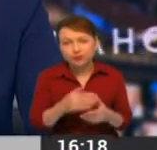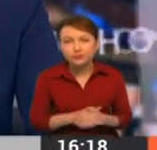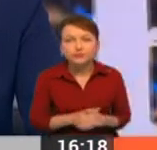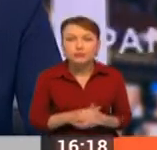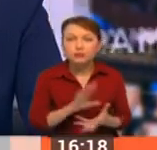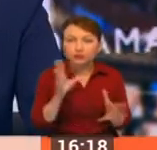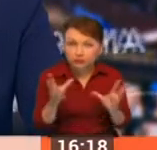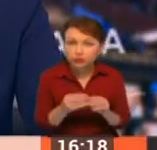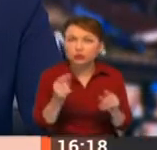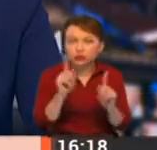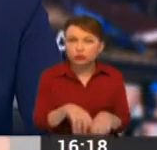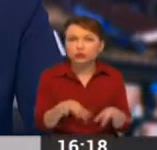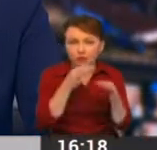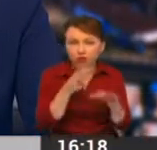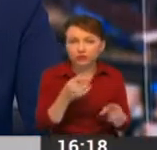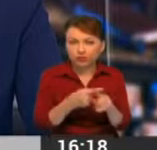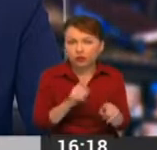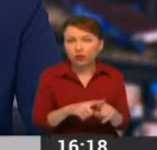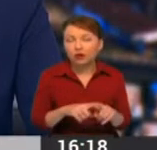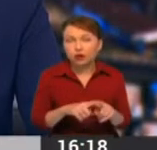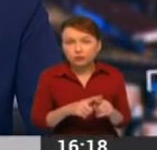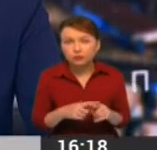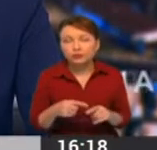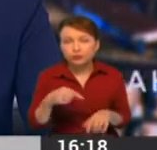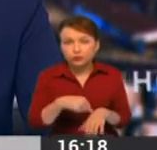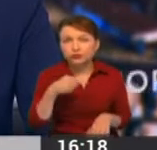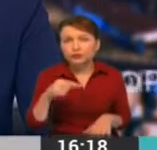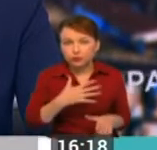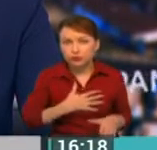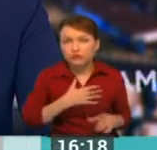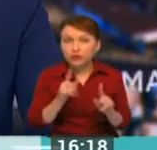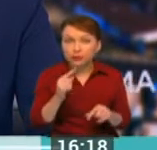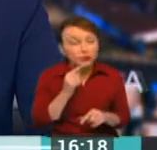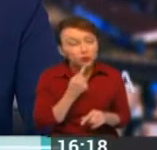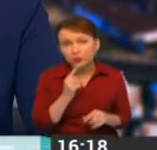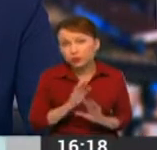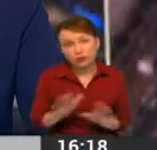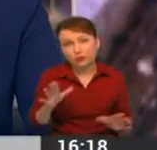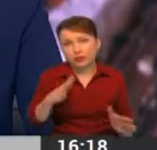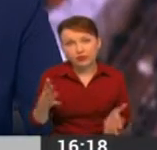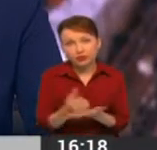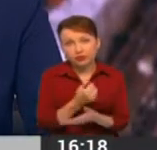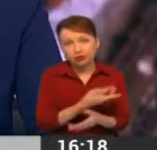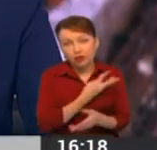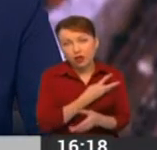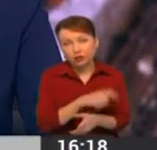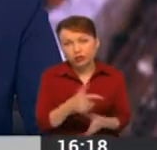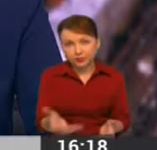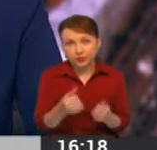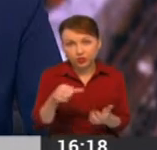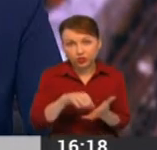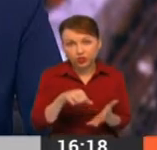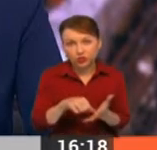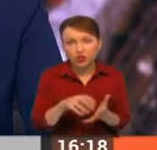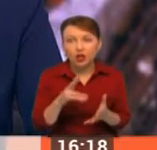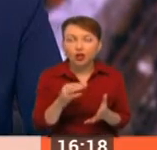во все погружались и с этим жили. И поэтому нам было совсем не трудно найти желающих принять участие. Но